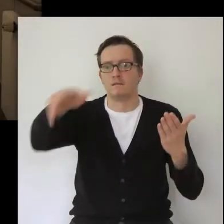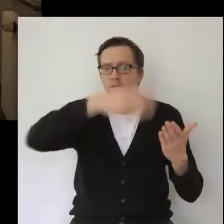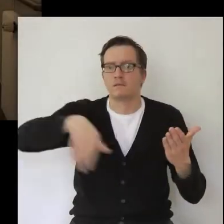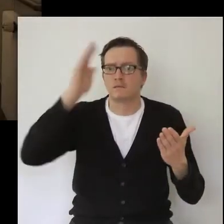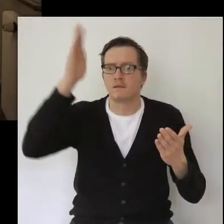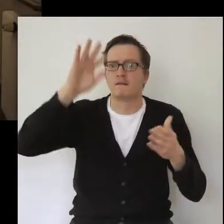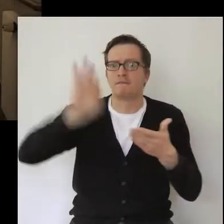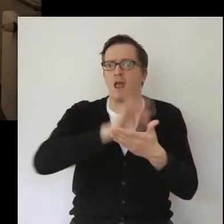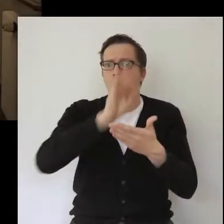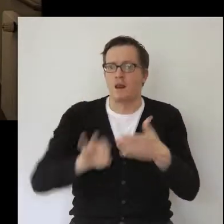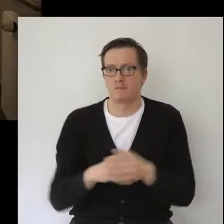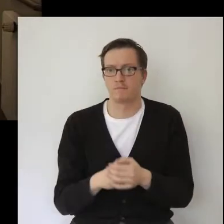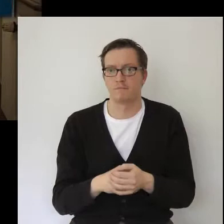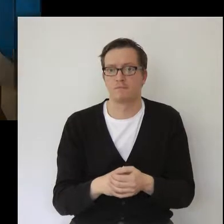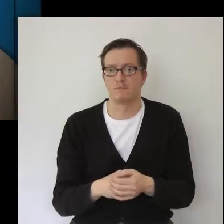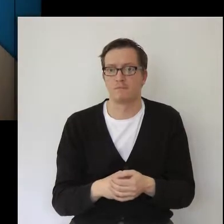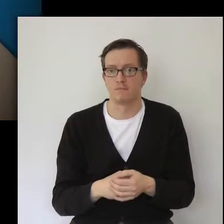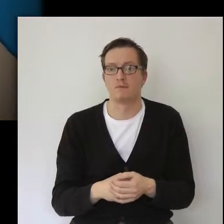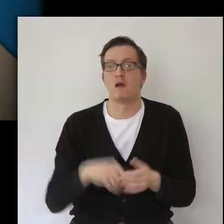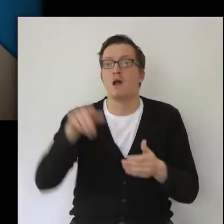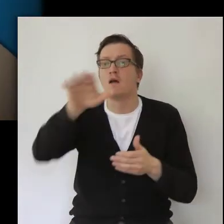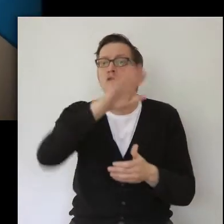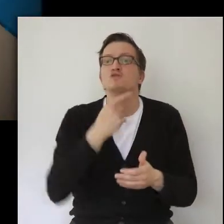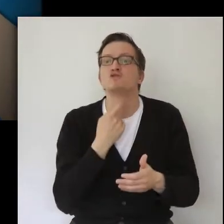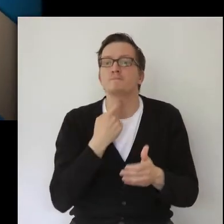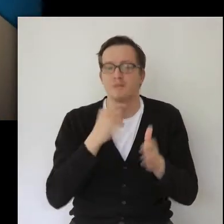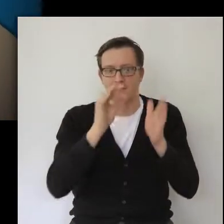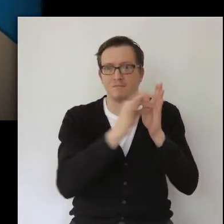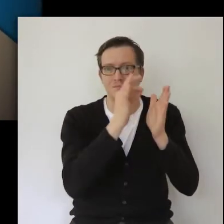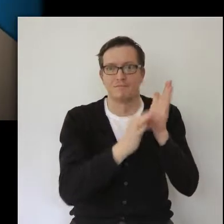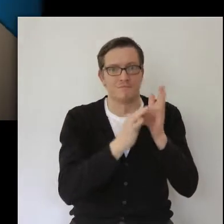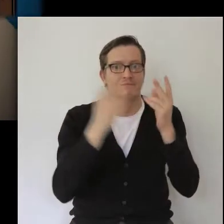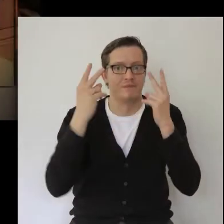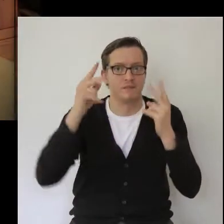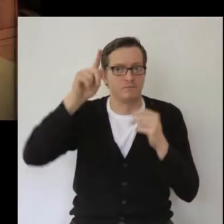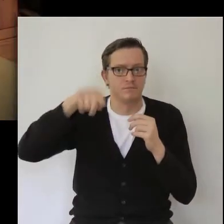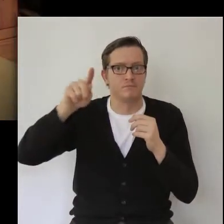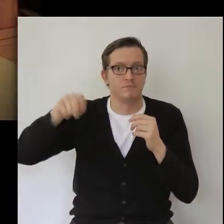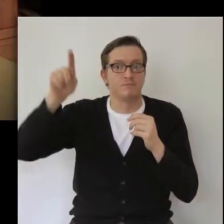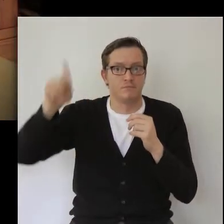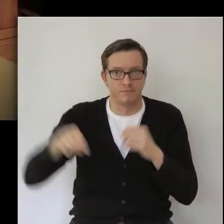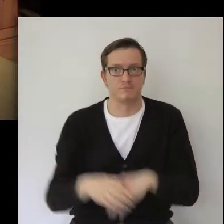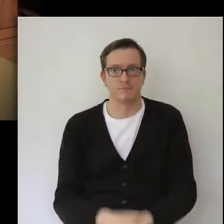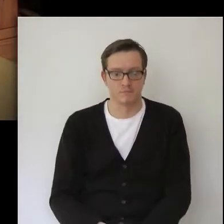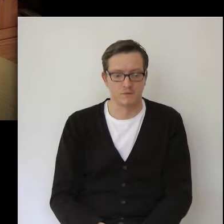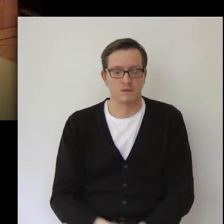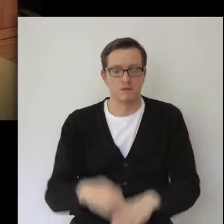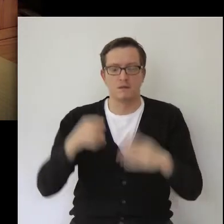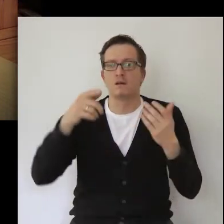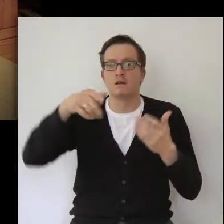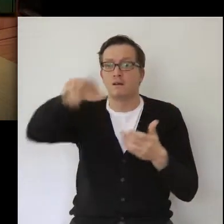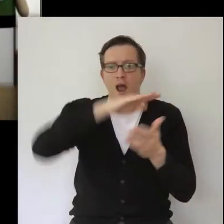hey wir gehen alle wir euer Kreuz wird uns sehen